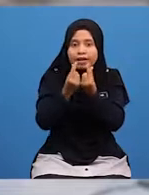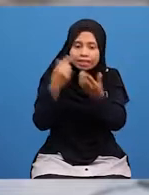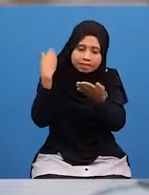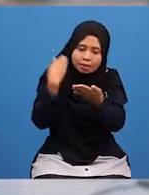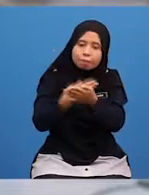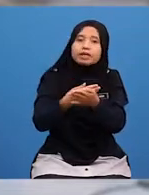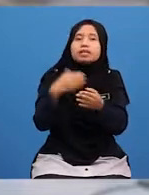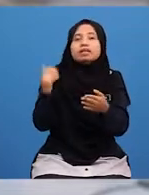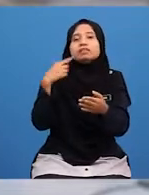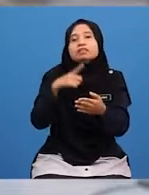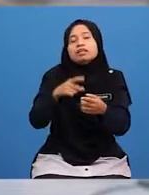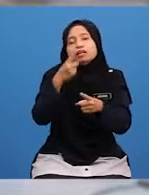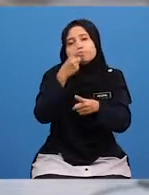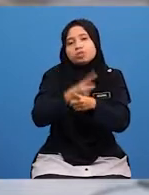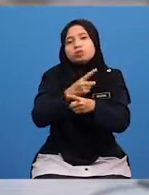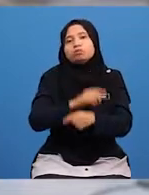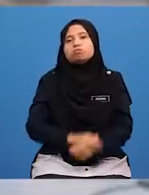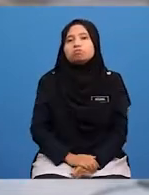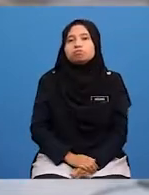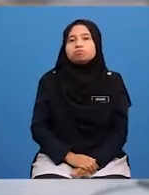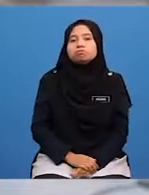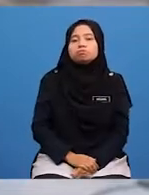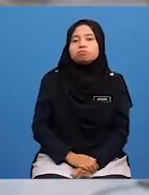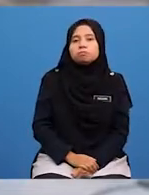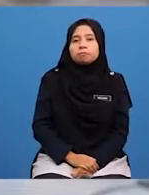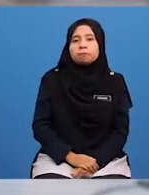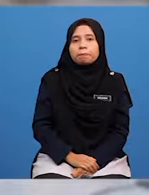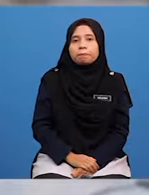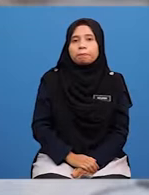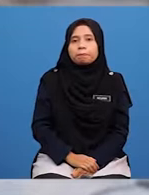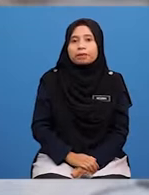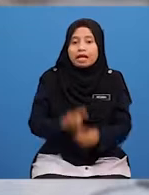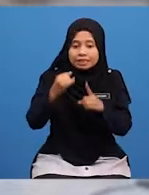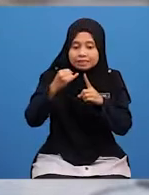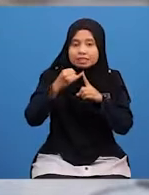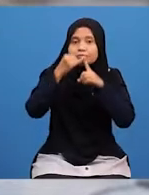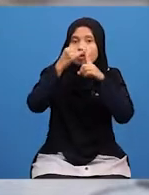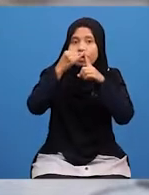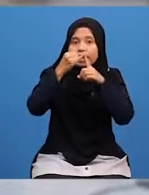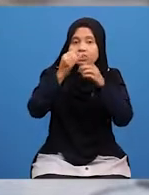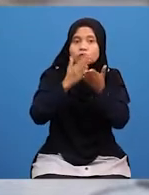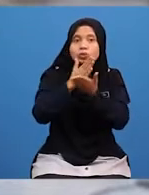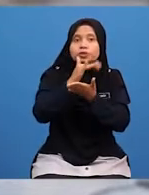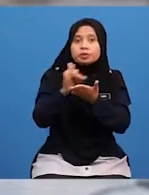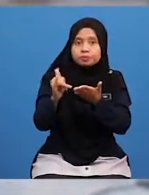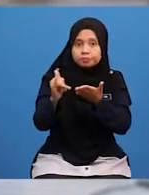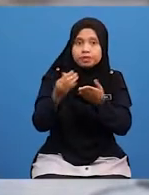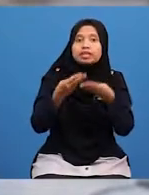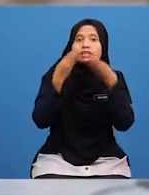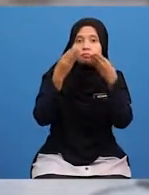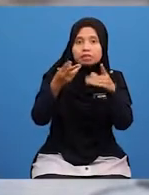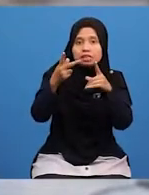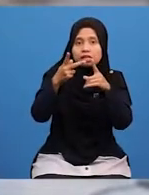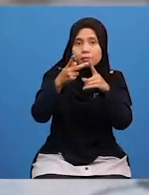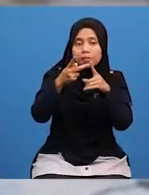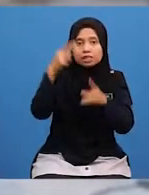disampaikan adalah benar. Murid-murid sekalian, keistimewaan seterusnya yang diberikan